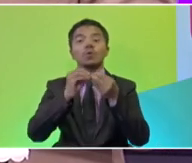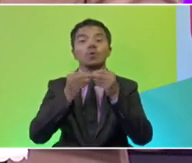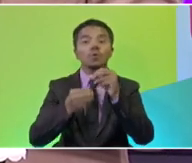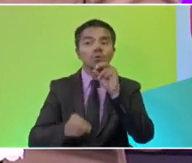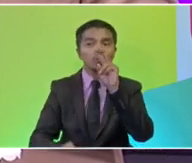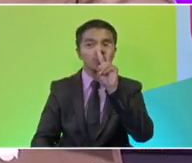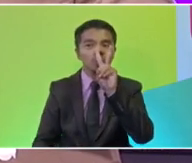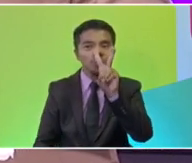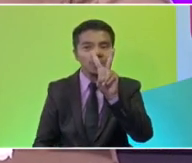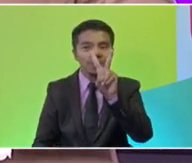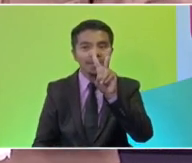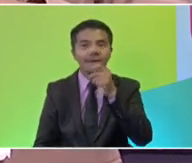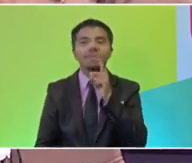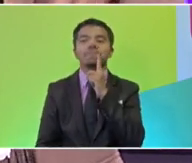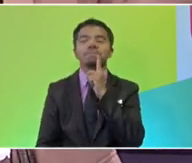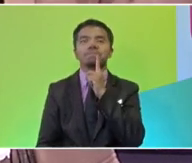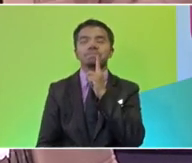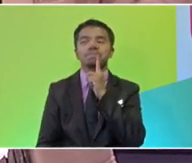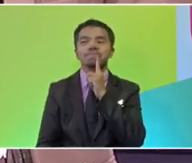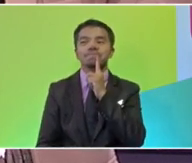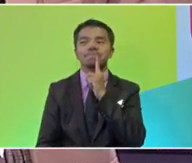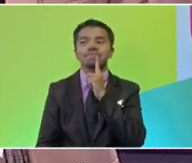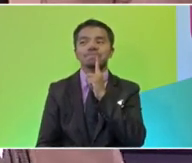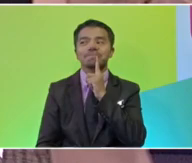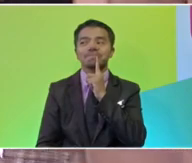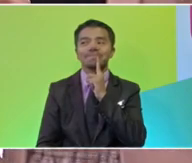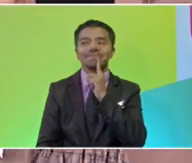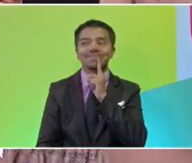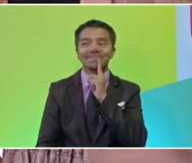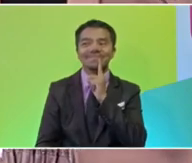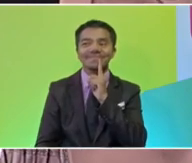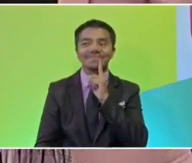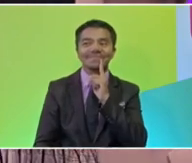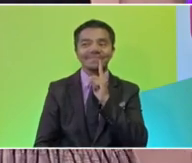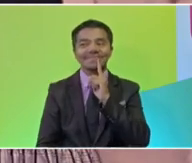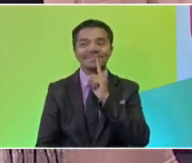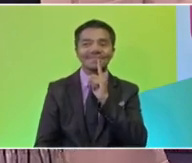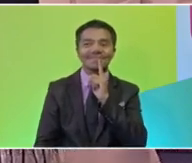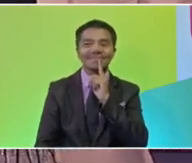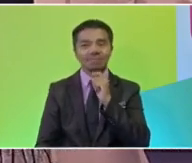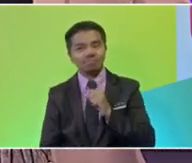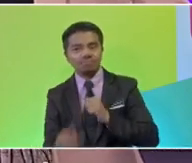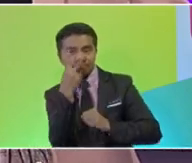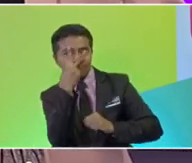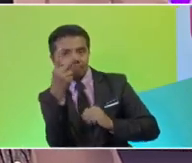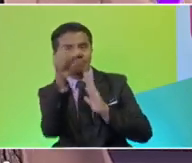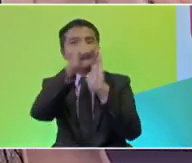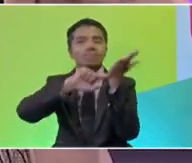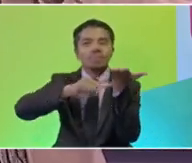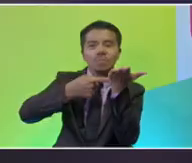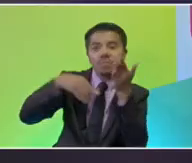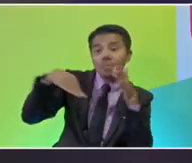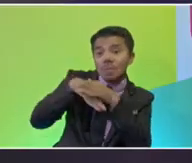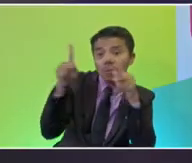lagi nunggu apa ya oke Tengok balik numbuhnya dalam